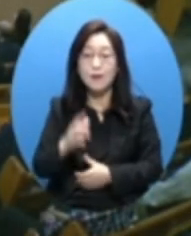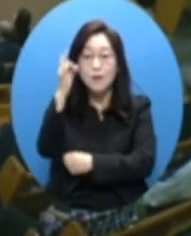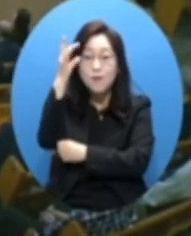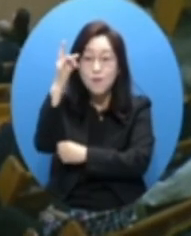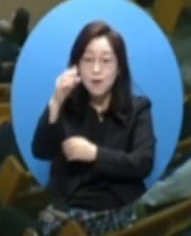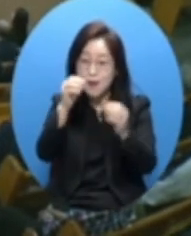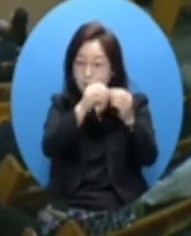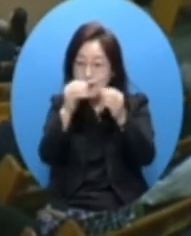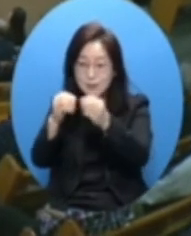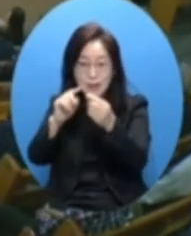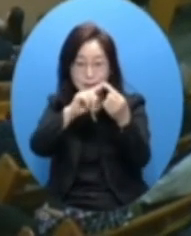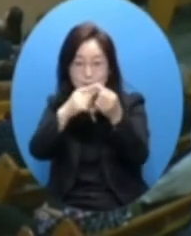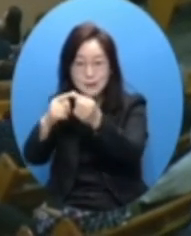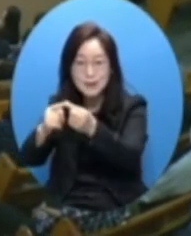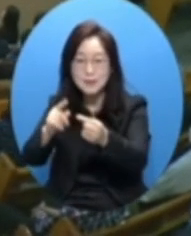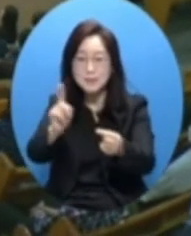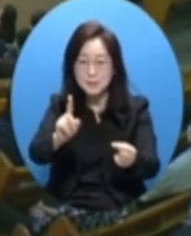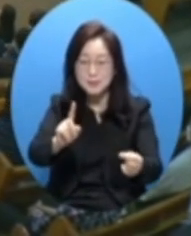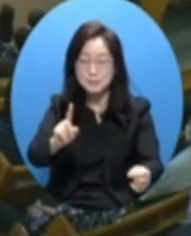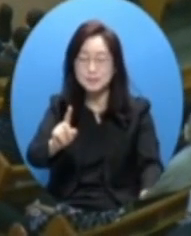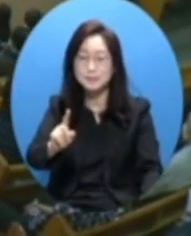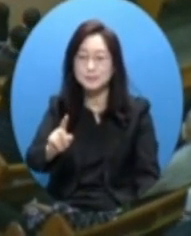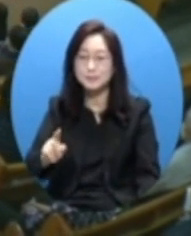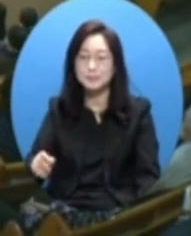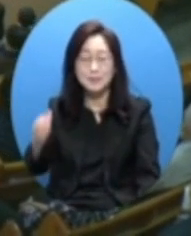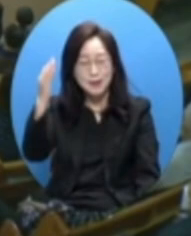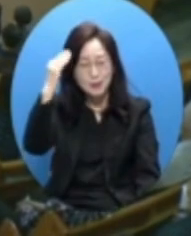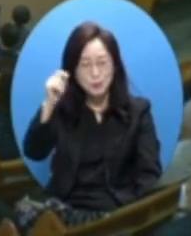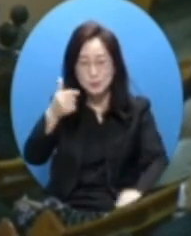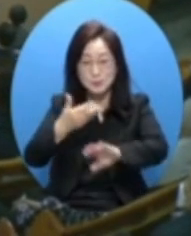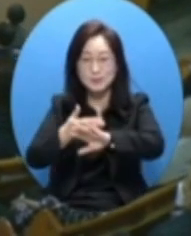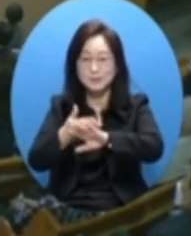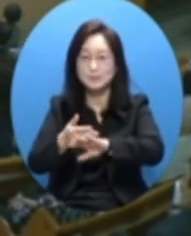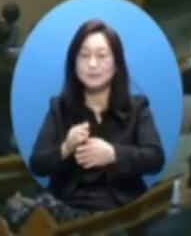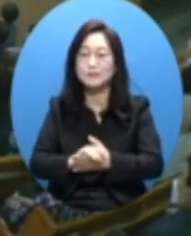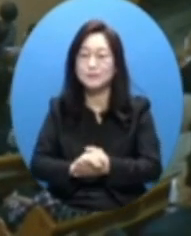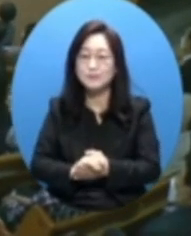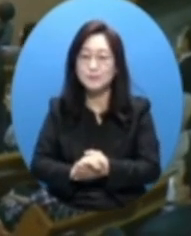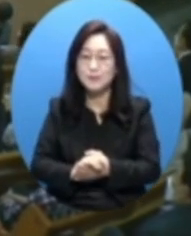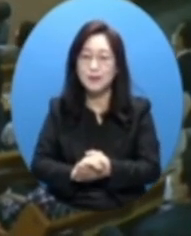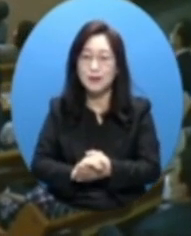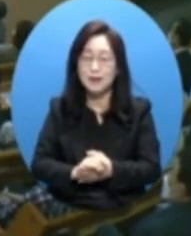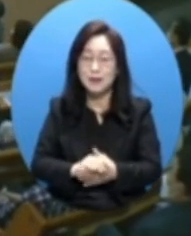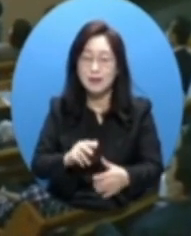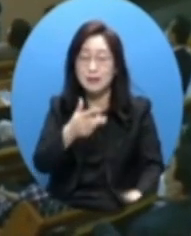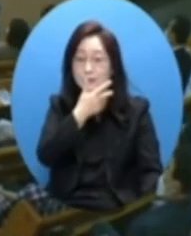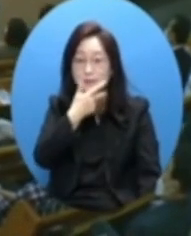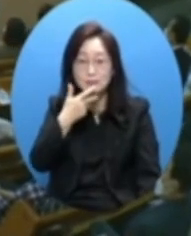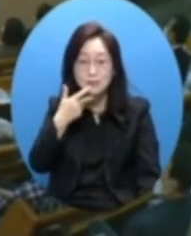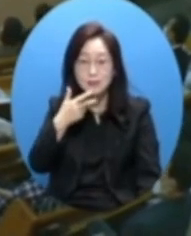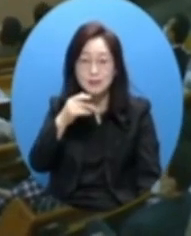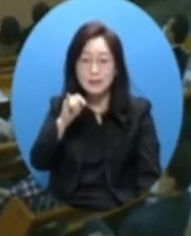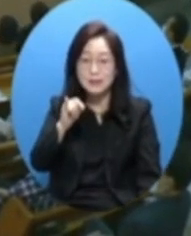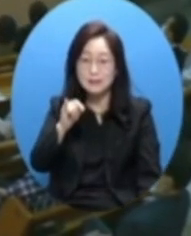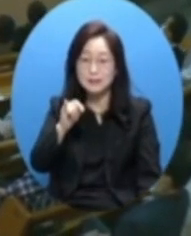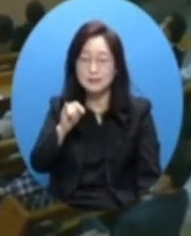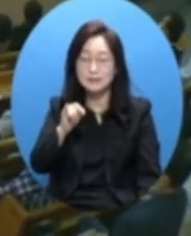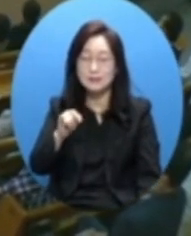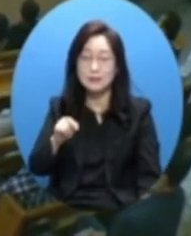원래 가사가 이렇게 됐습니다 우리 찬송가는 본인이 좀 잘못됐는데요 그 아이니디 에브리 아워